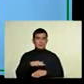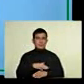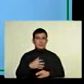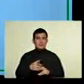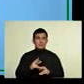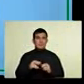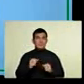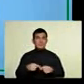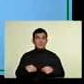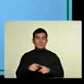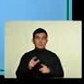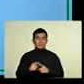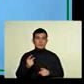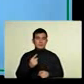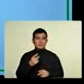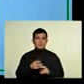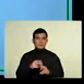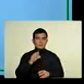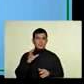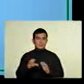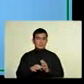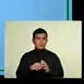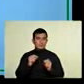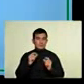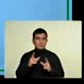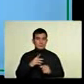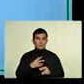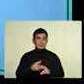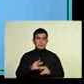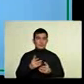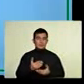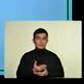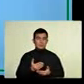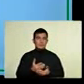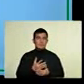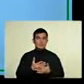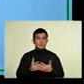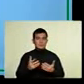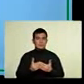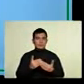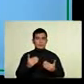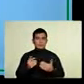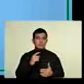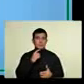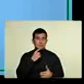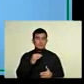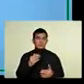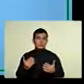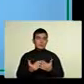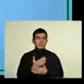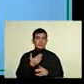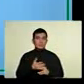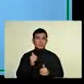то первое слово, что я вслух произнес. Пусть же трудно и ново, и свежо, как оно,